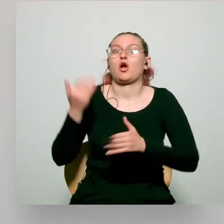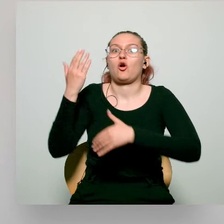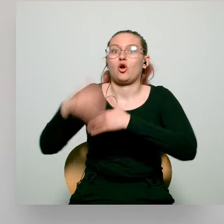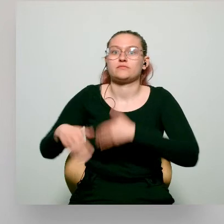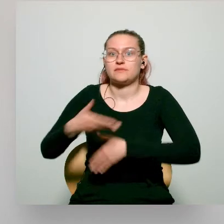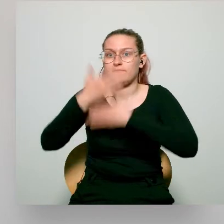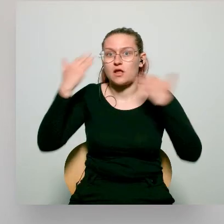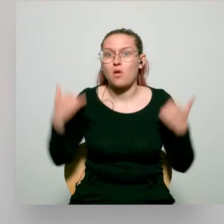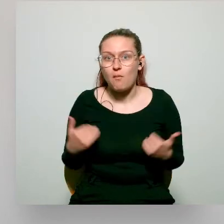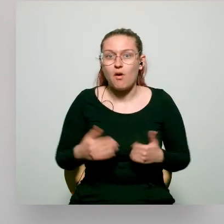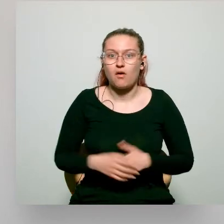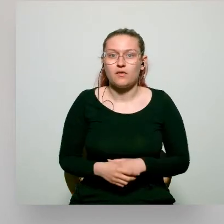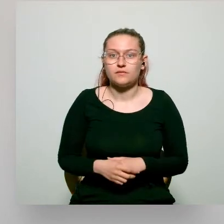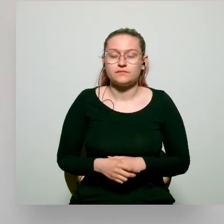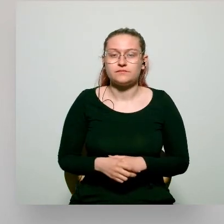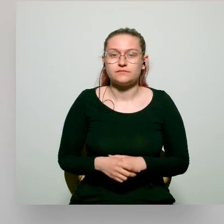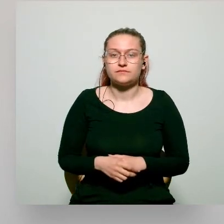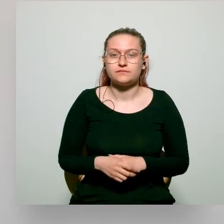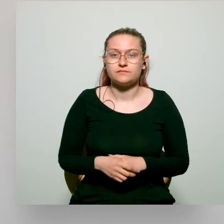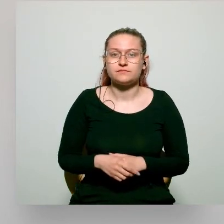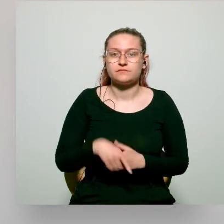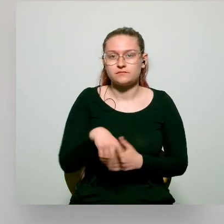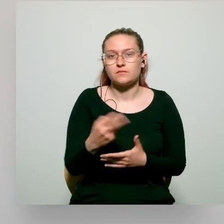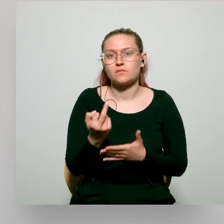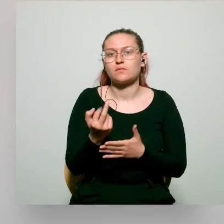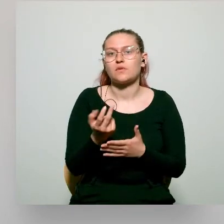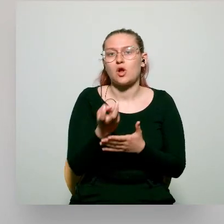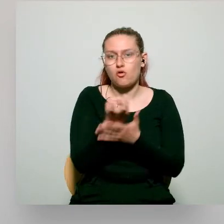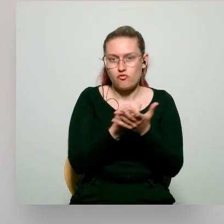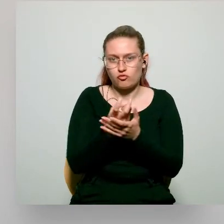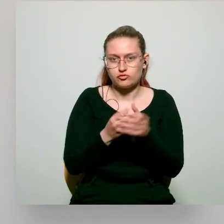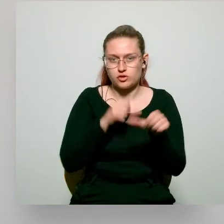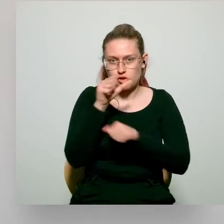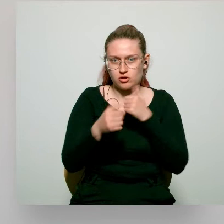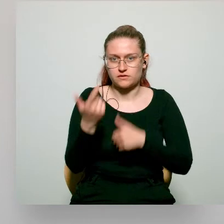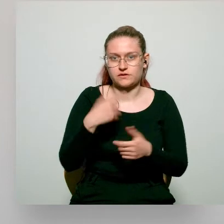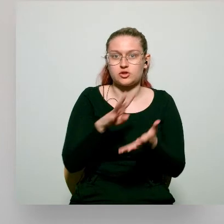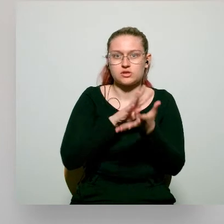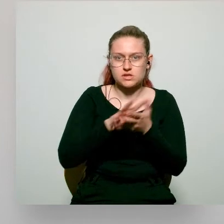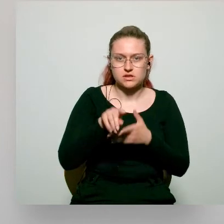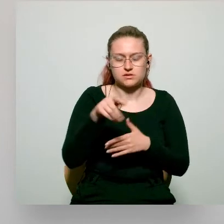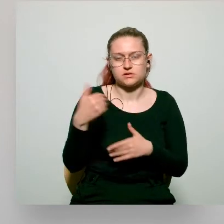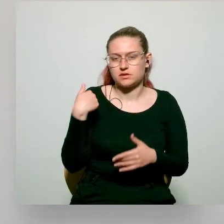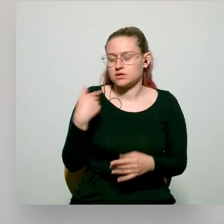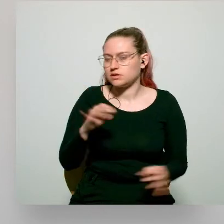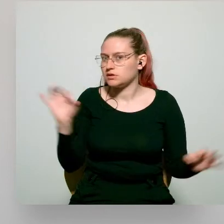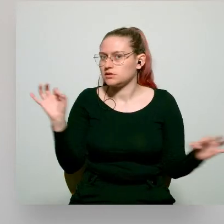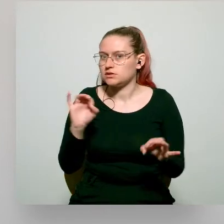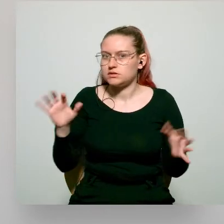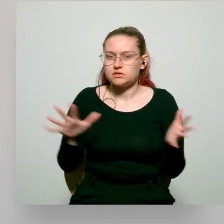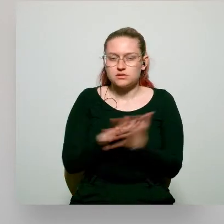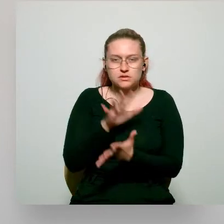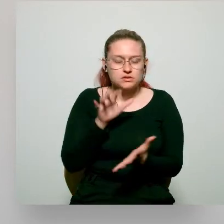dojdzie w lutym 14 roku do tej masakry wtedy, ale sam proces takiego budowania świadomości, po